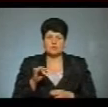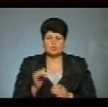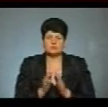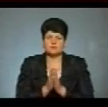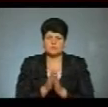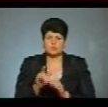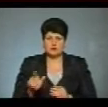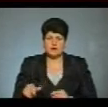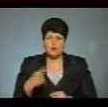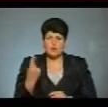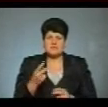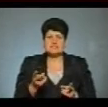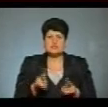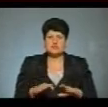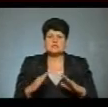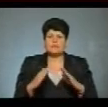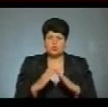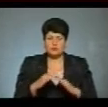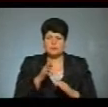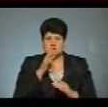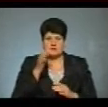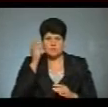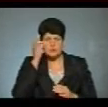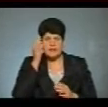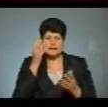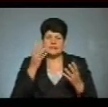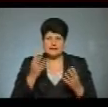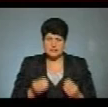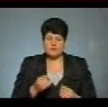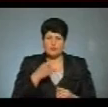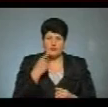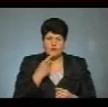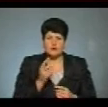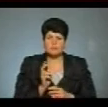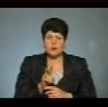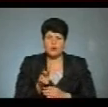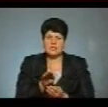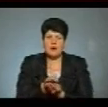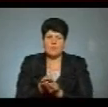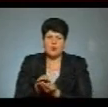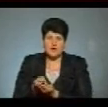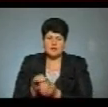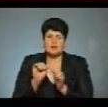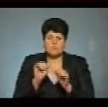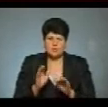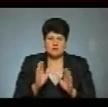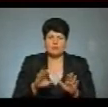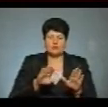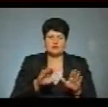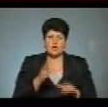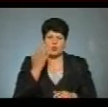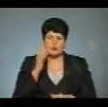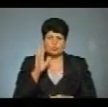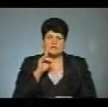закликав жителів області залишатися вдома під час поминальних днів. За його словами, відвідати могили померлих можна буде під час зелених